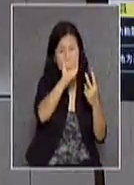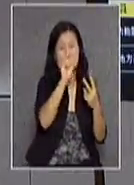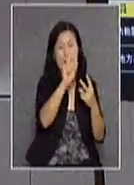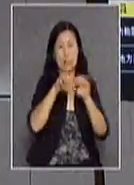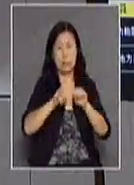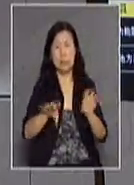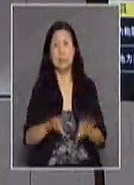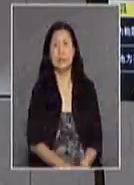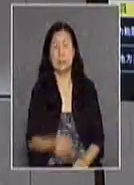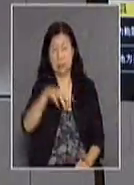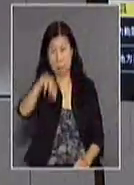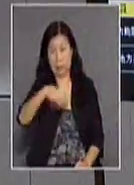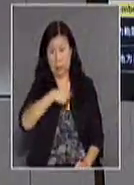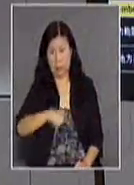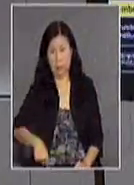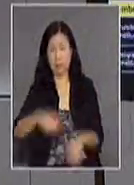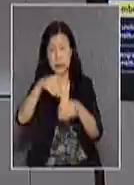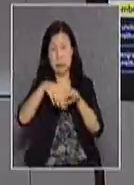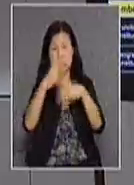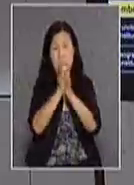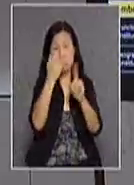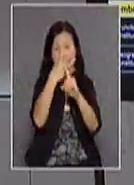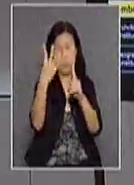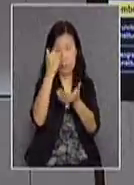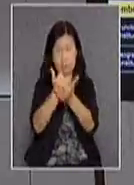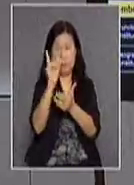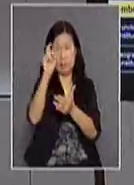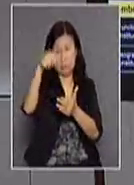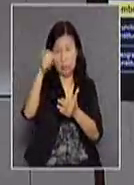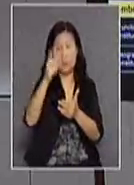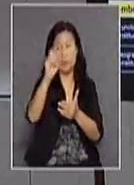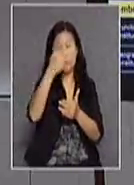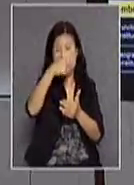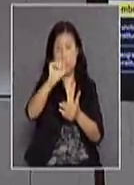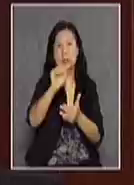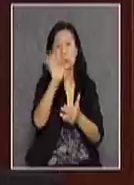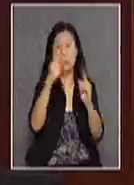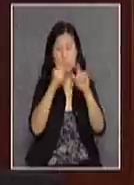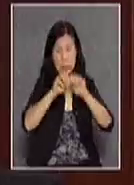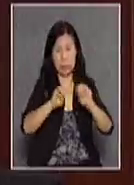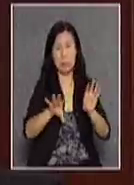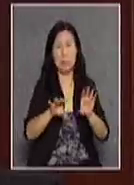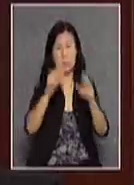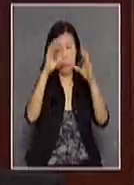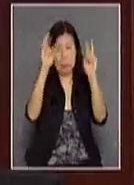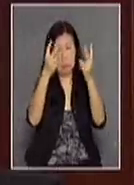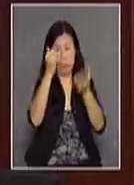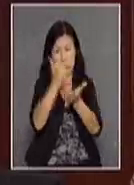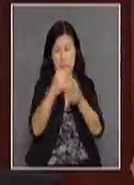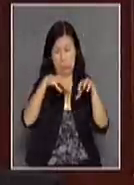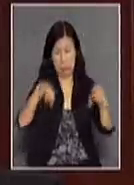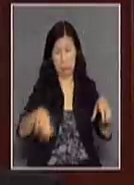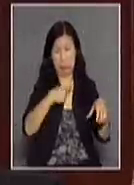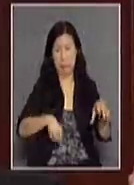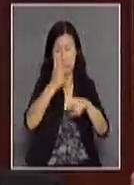權。分區直接選舉產生的議員14位出席，1位贊成，9位反對，沒有人棄權。議題未獲得兩部分在席委員分